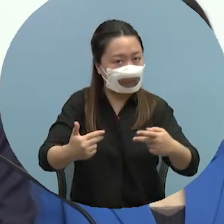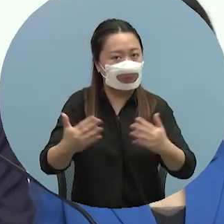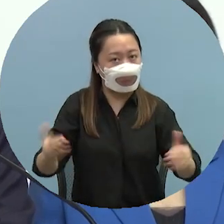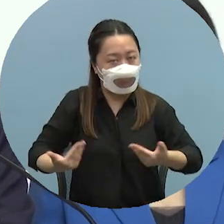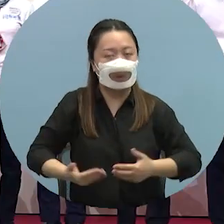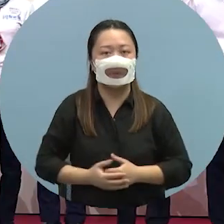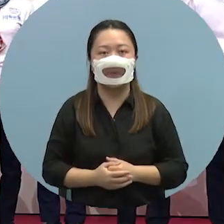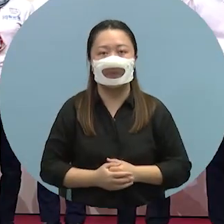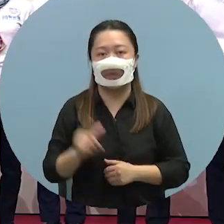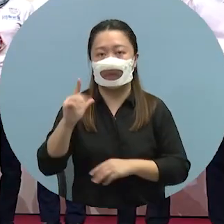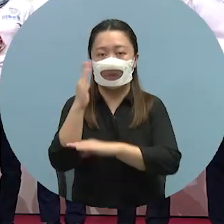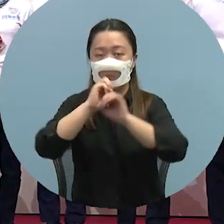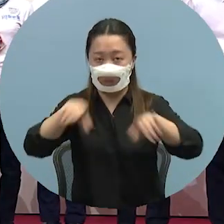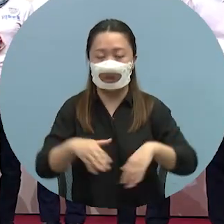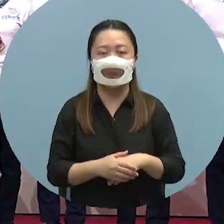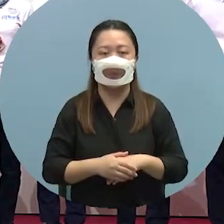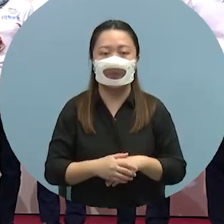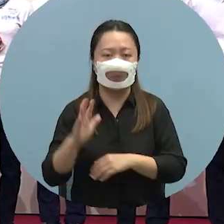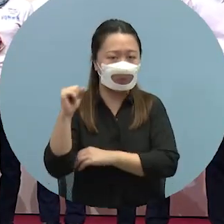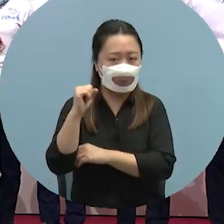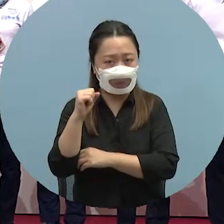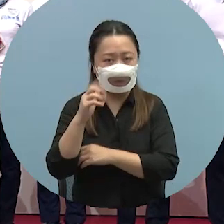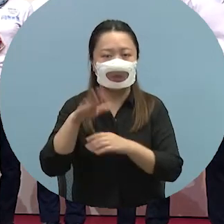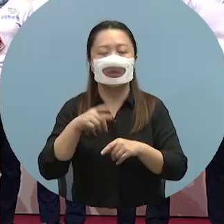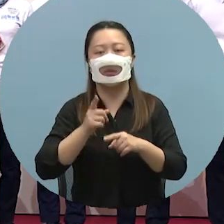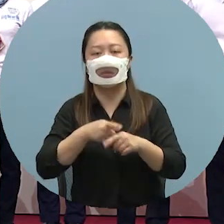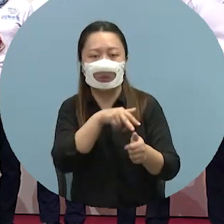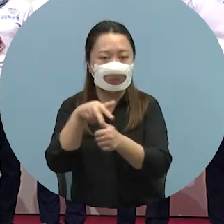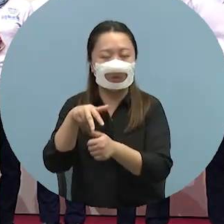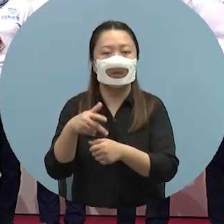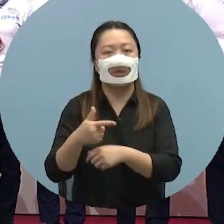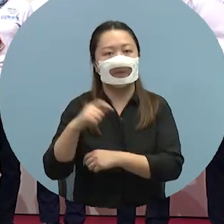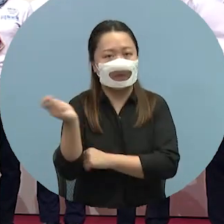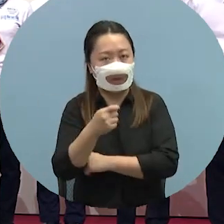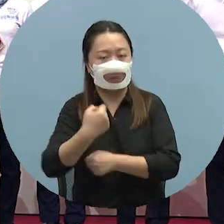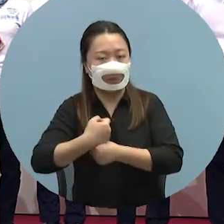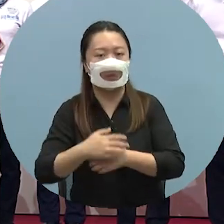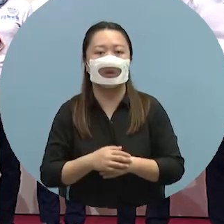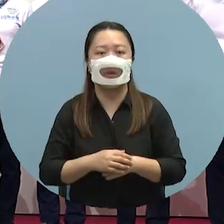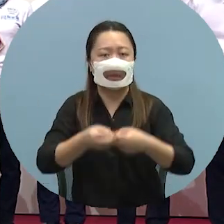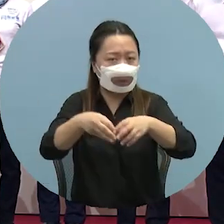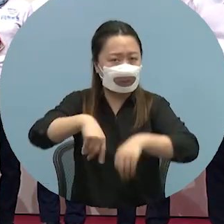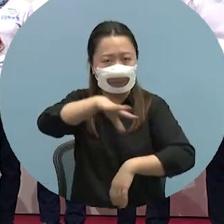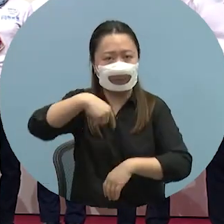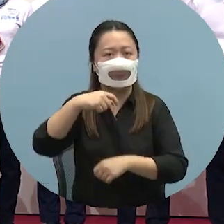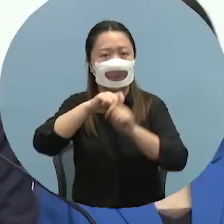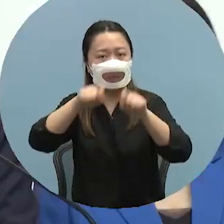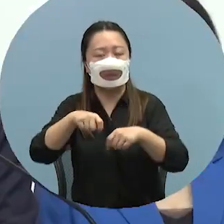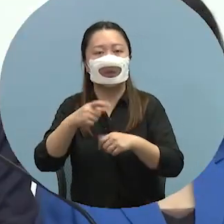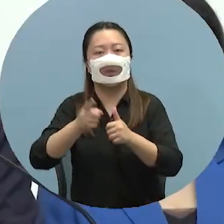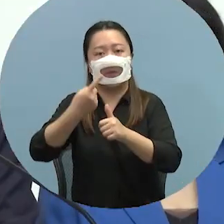利益。 李家超又表示，會致力提升執行效能和管治能力，施政以解決市民的問題為首